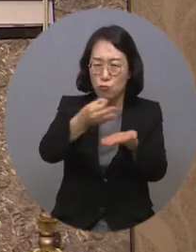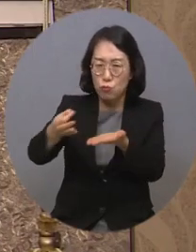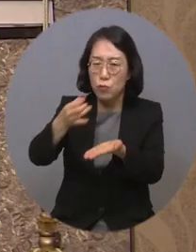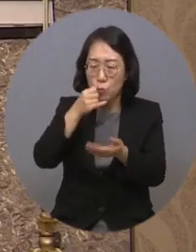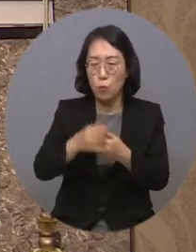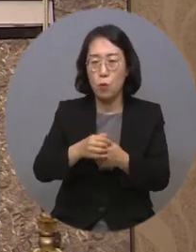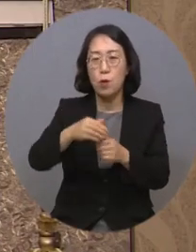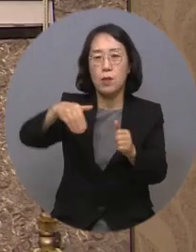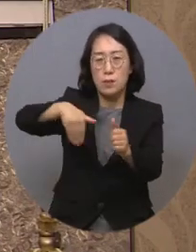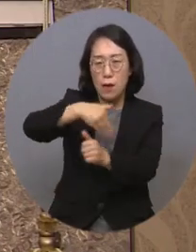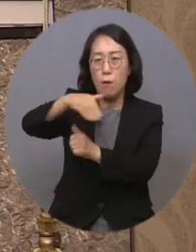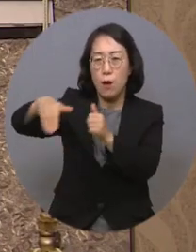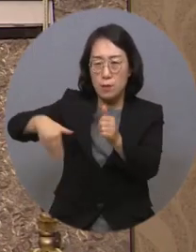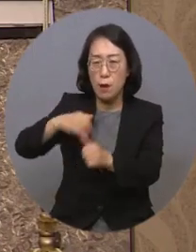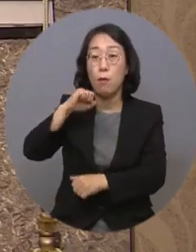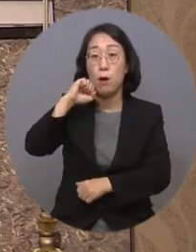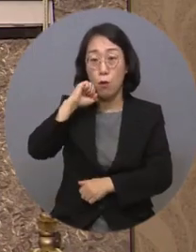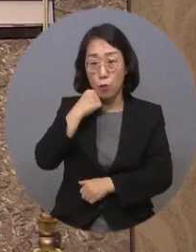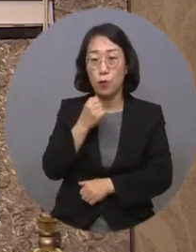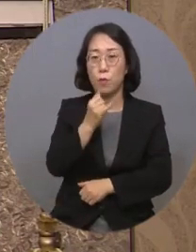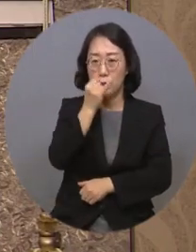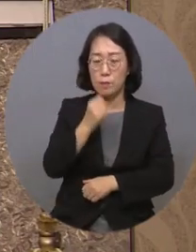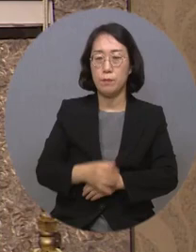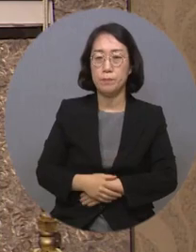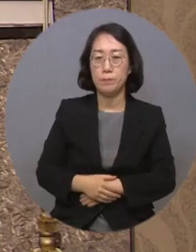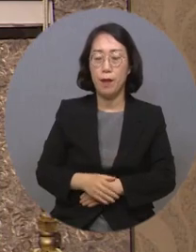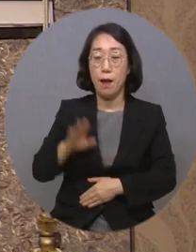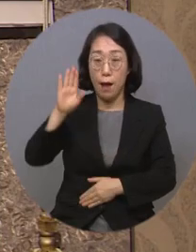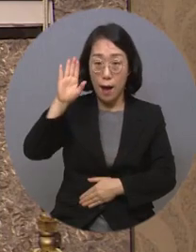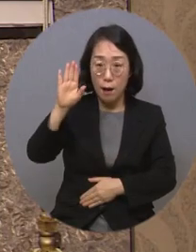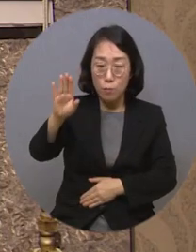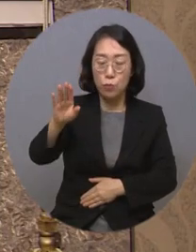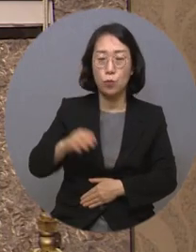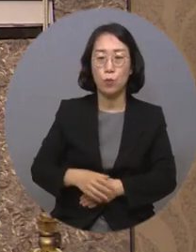지금 이런 상황들이 좀 어려움은 있어요. 그래서 앞으로 이제